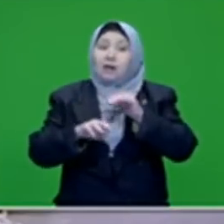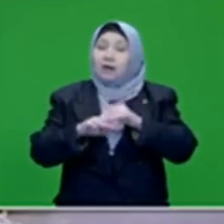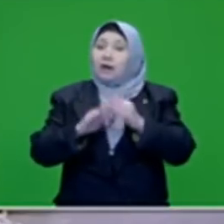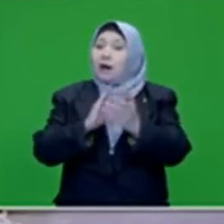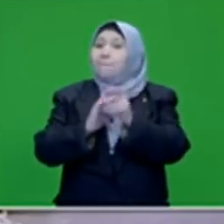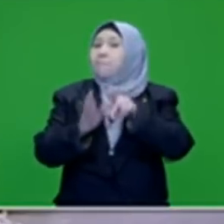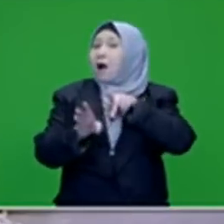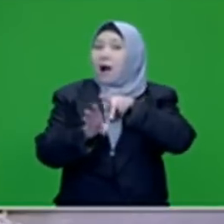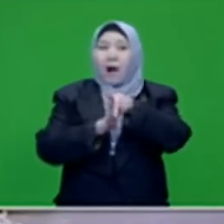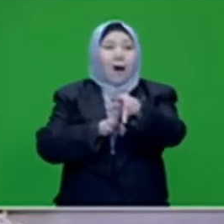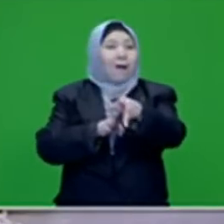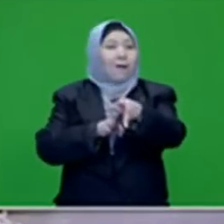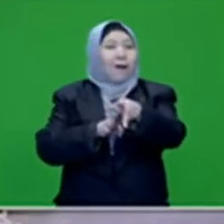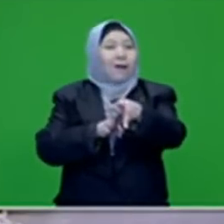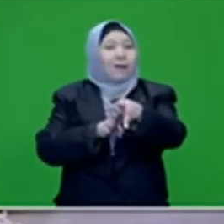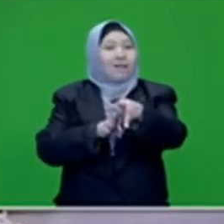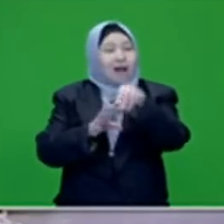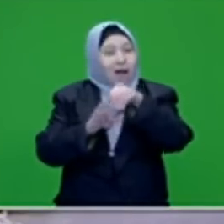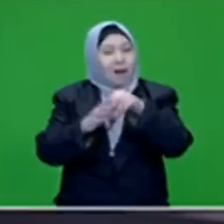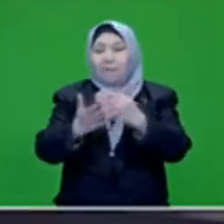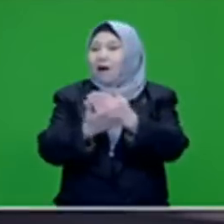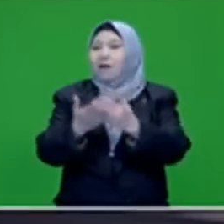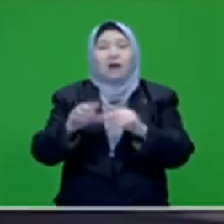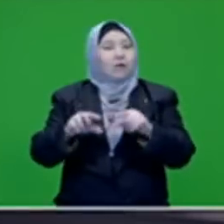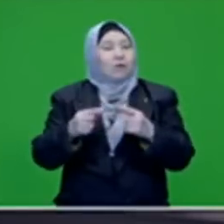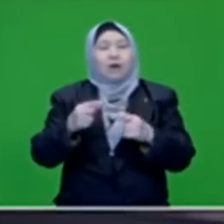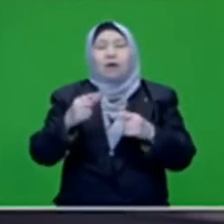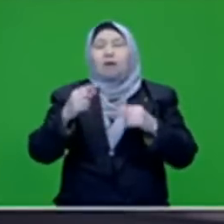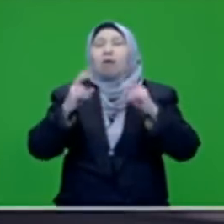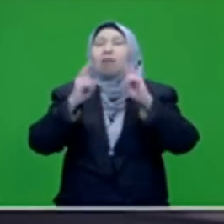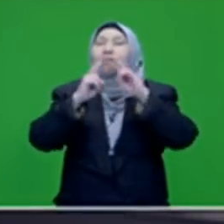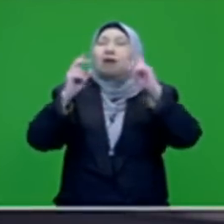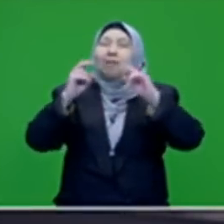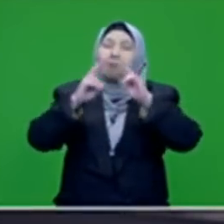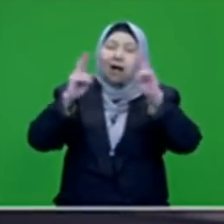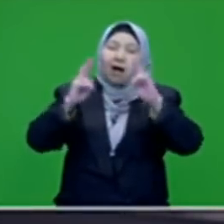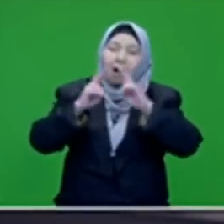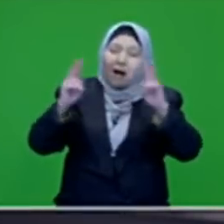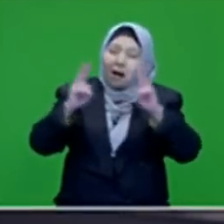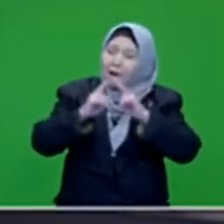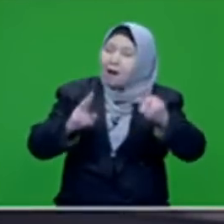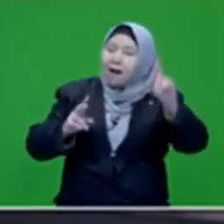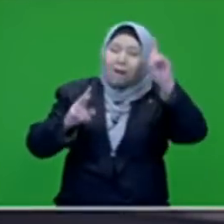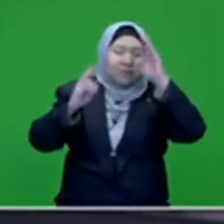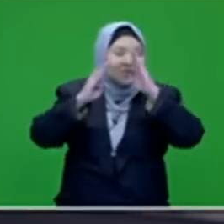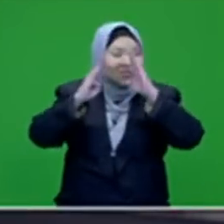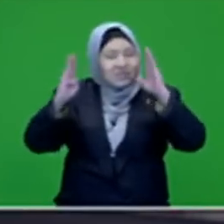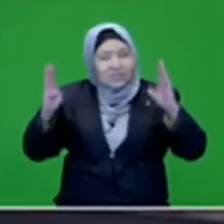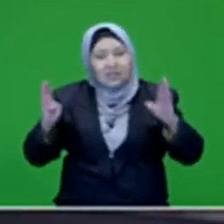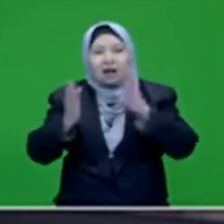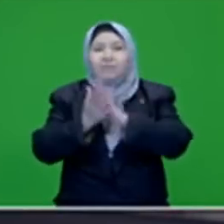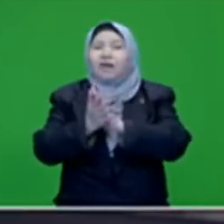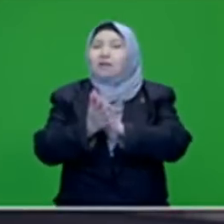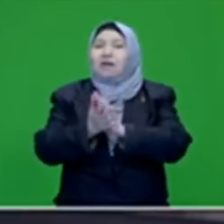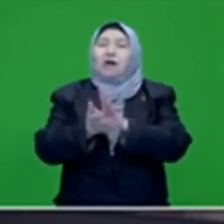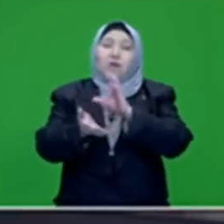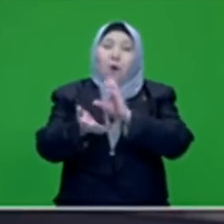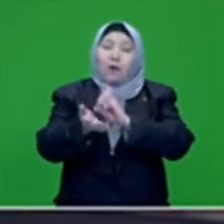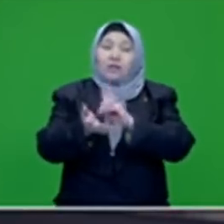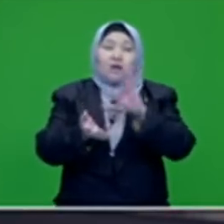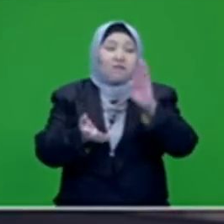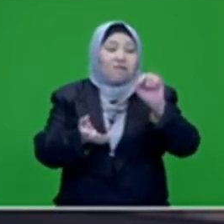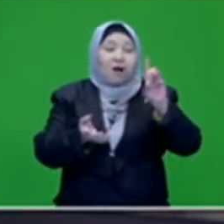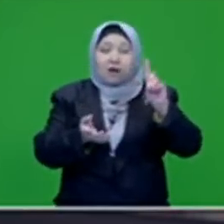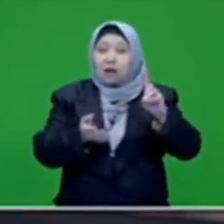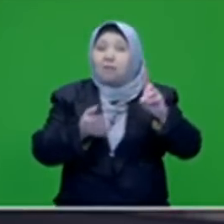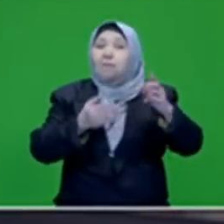kepakaran Dr. Farid Ravi dalam bahagian Quran, saya lahir Islam, Dr. Farid memeluk Islam, kembali